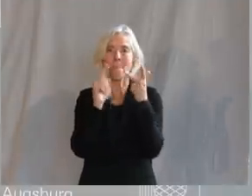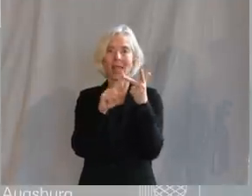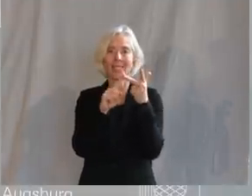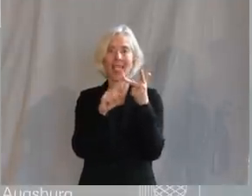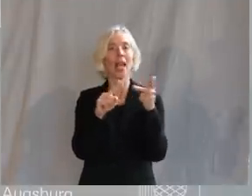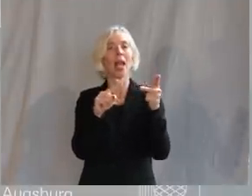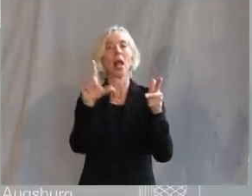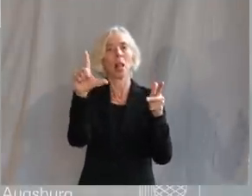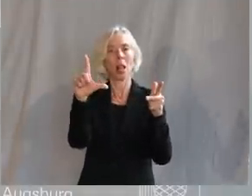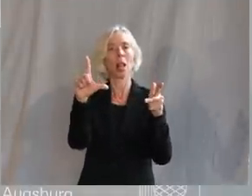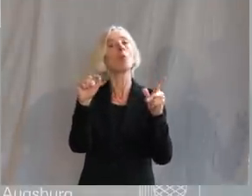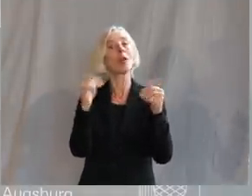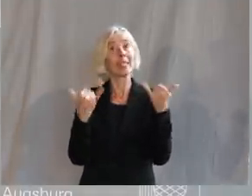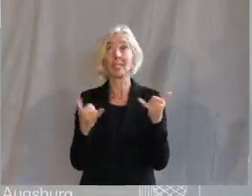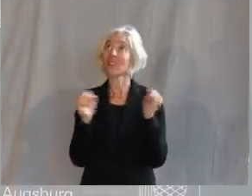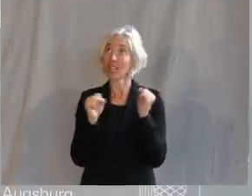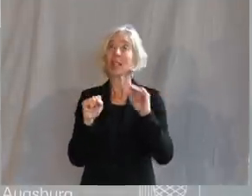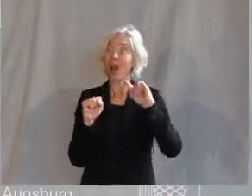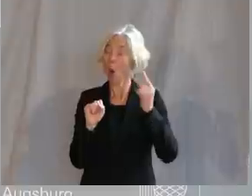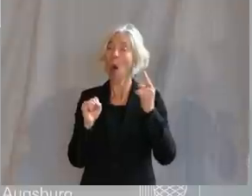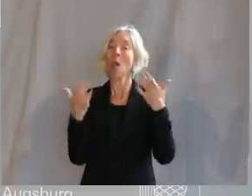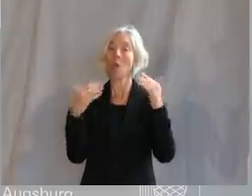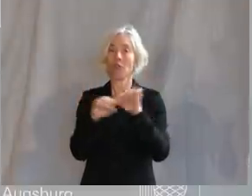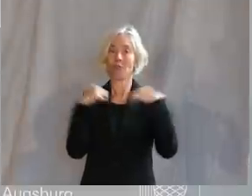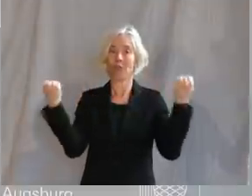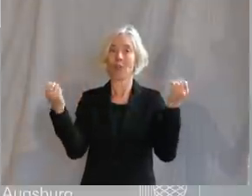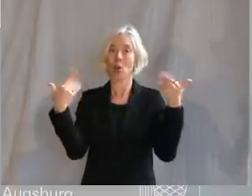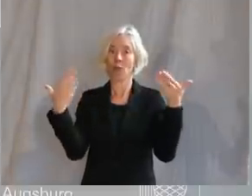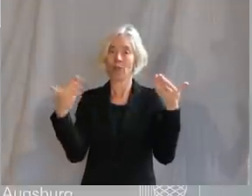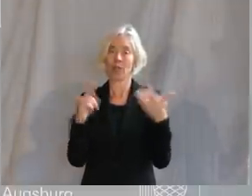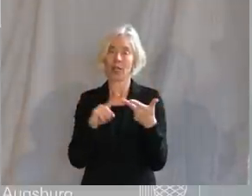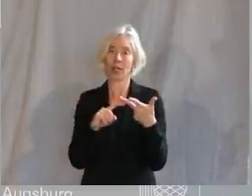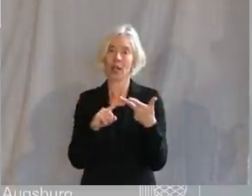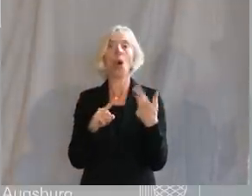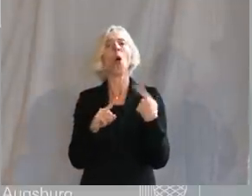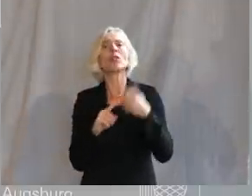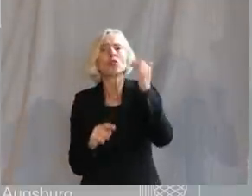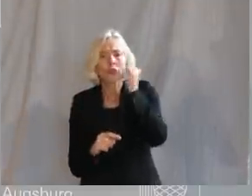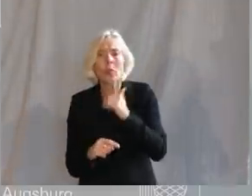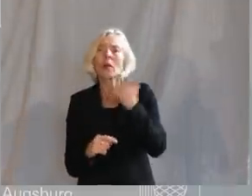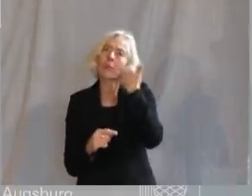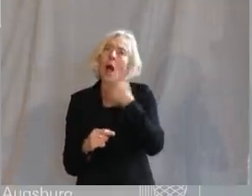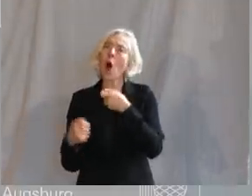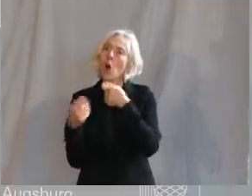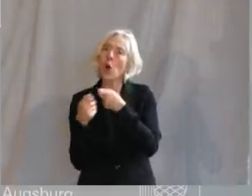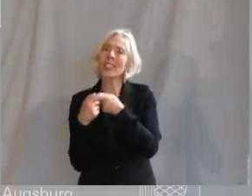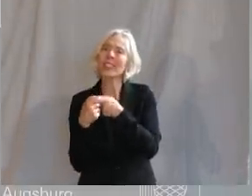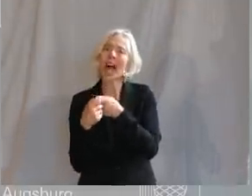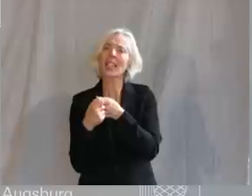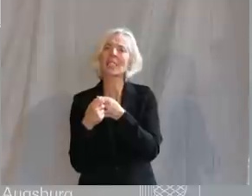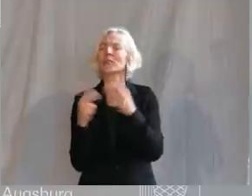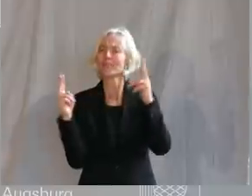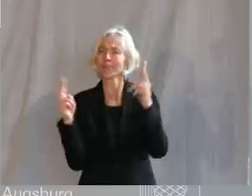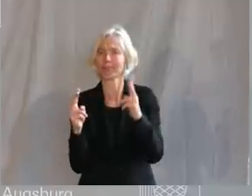lüften. Vermeiden Sie unnötige Kontakte, das heißt, überlegen Sie sich genau, mit wem Sie sich treffen. Müssen Sie,